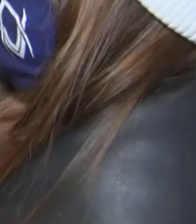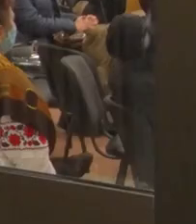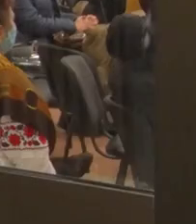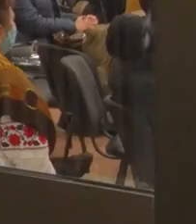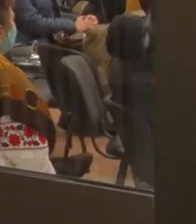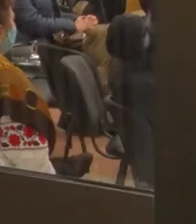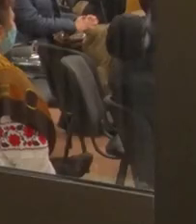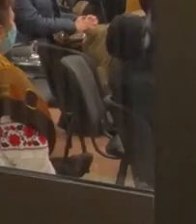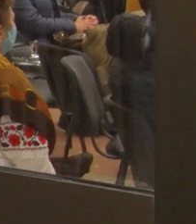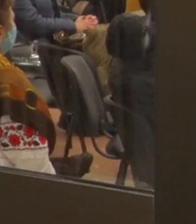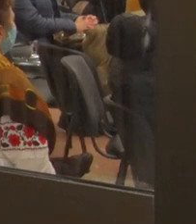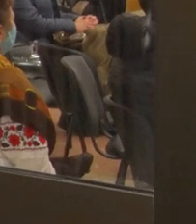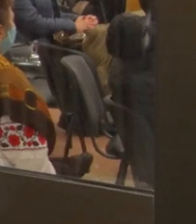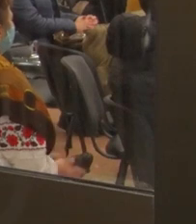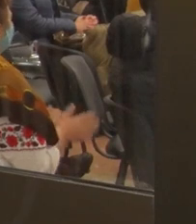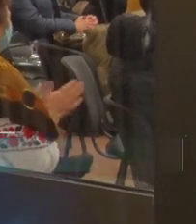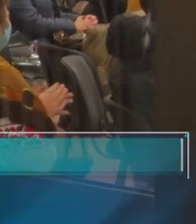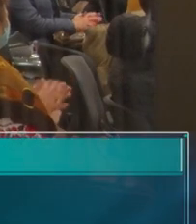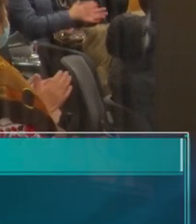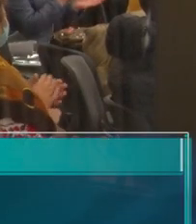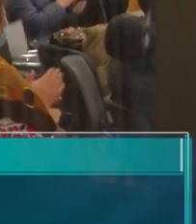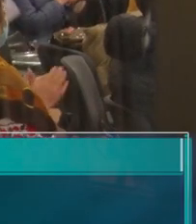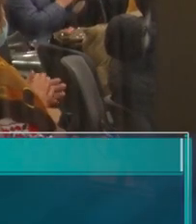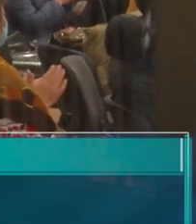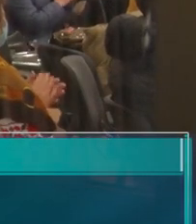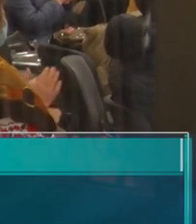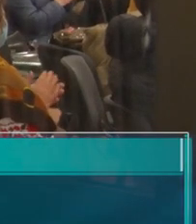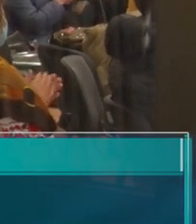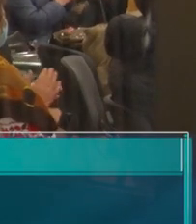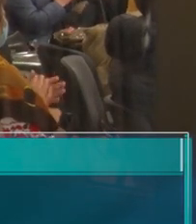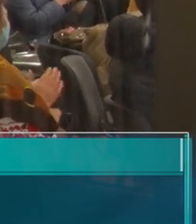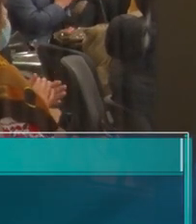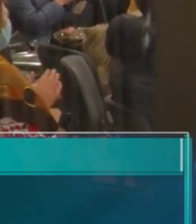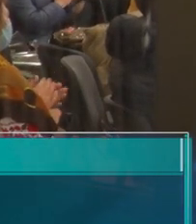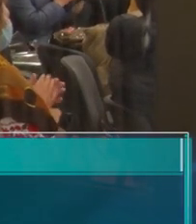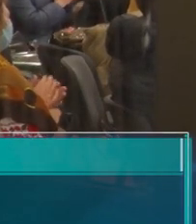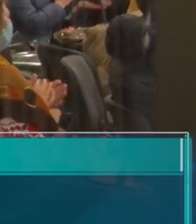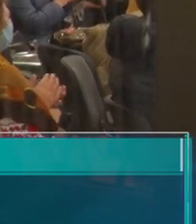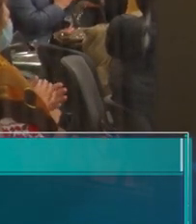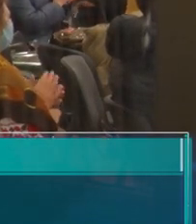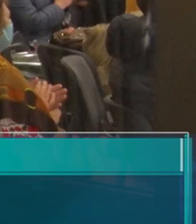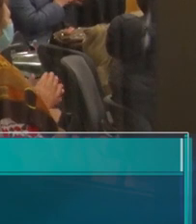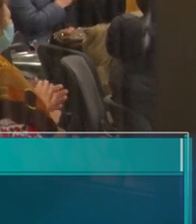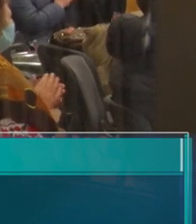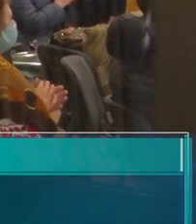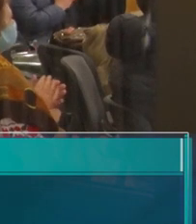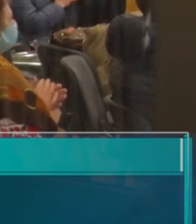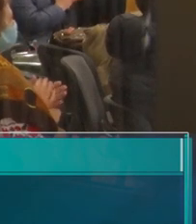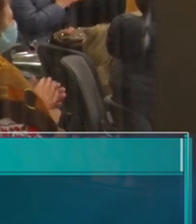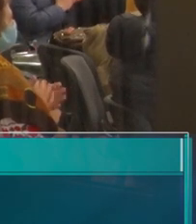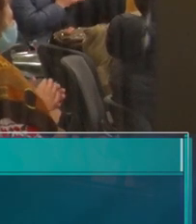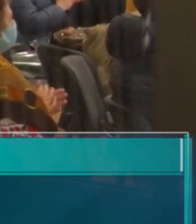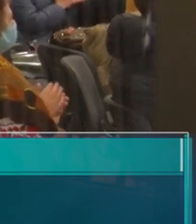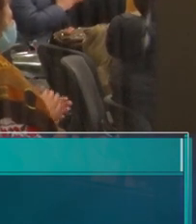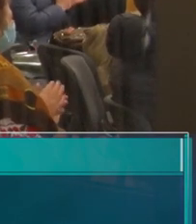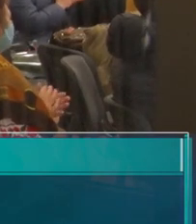землю. Це їжа, це ковбаса, сало, цукерки, чай, кава, цигарки. Це оце саме